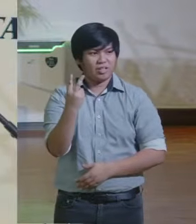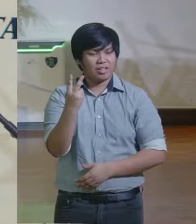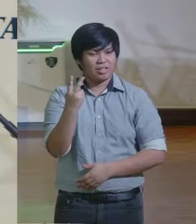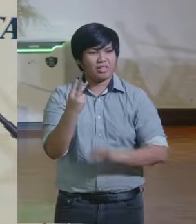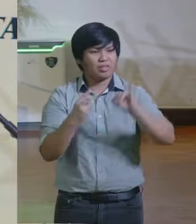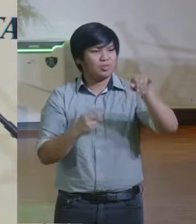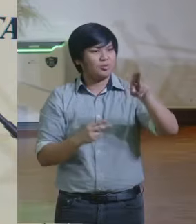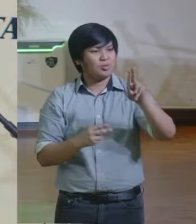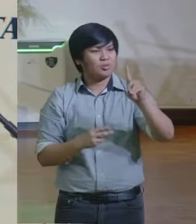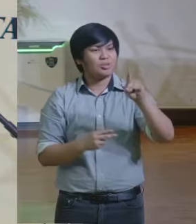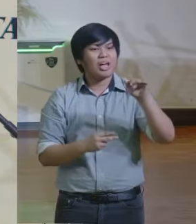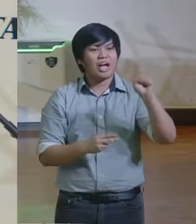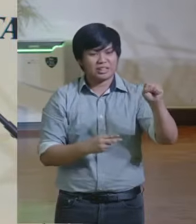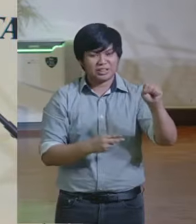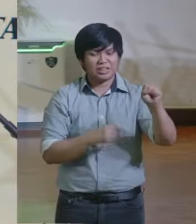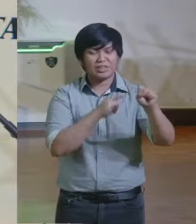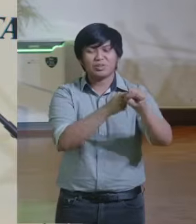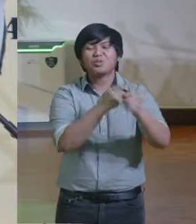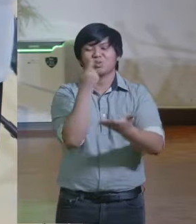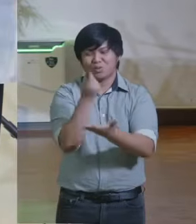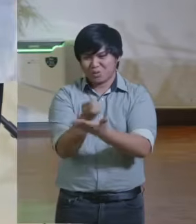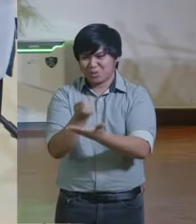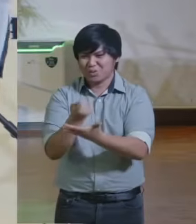po ang tresurero nung 12.